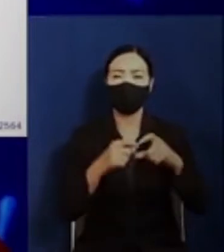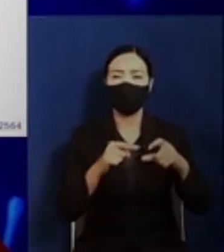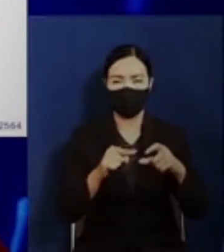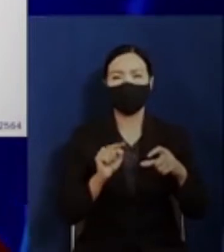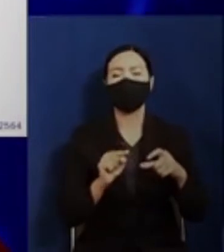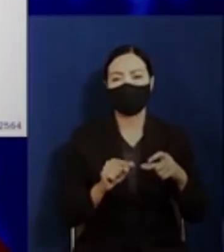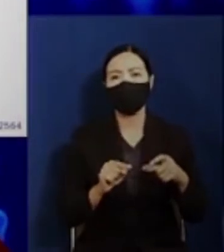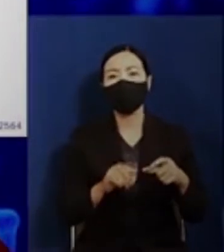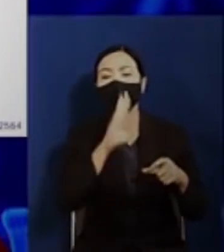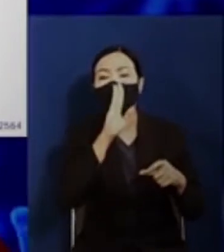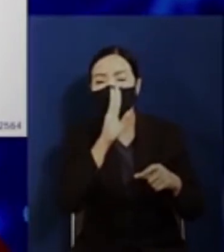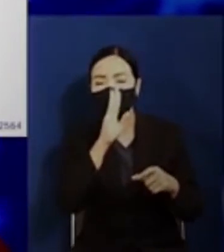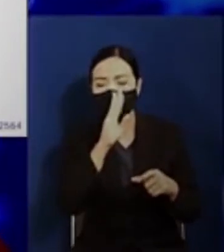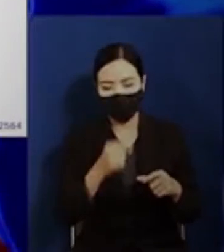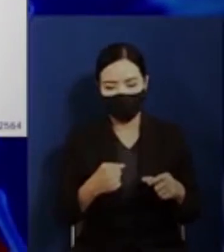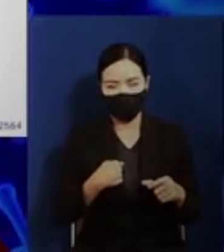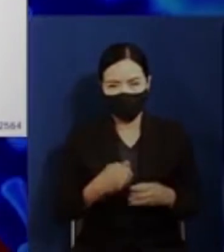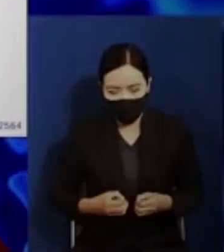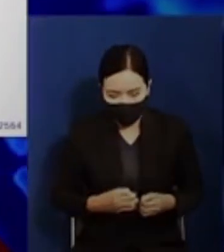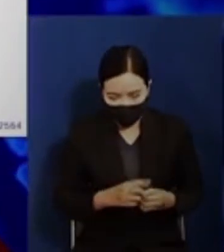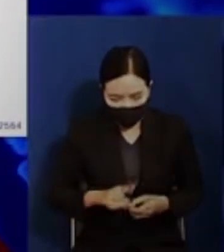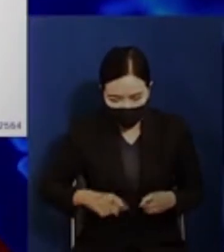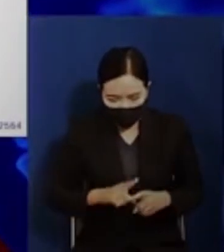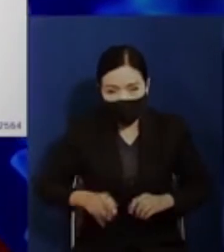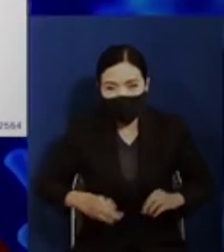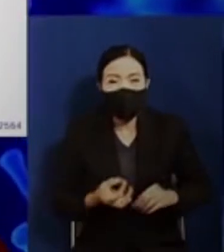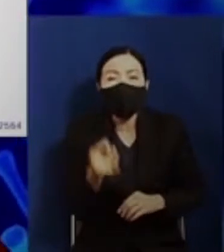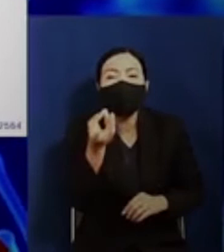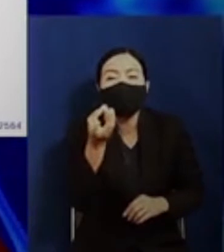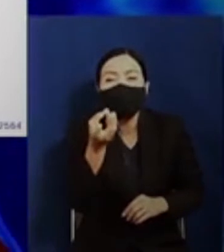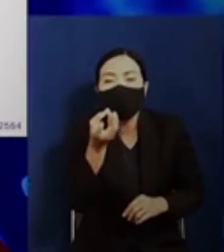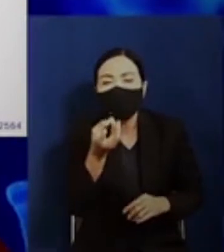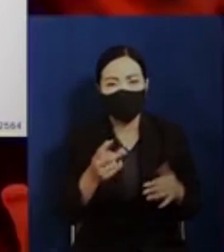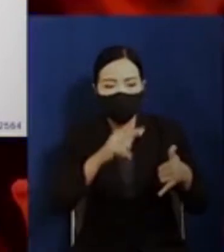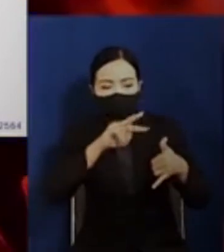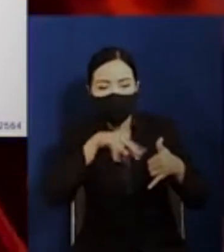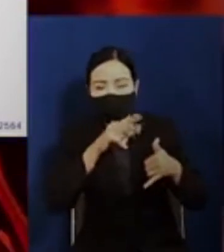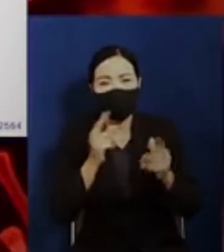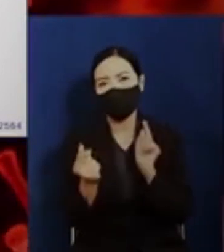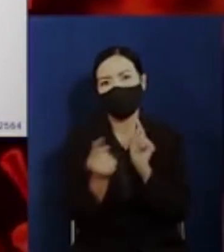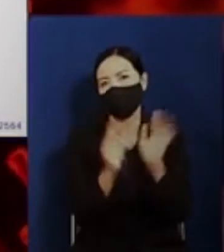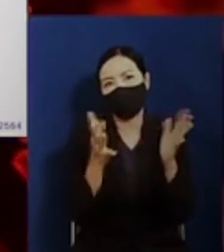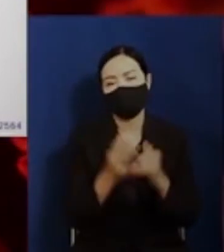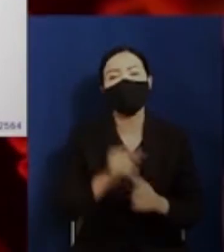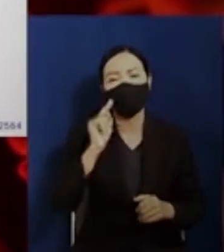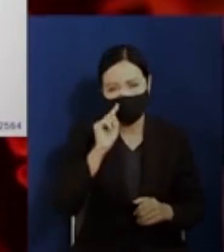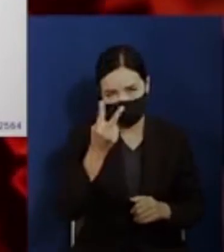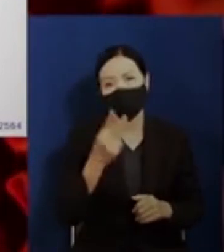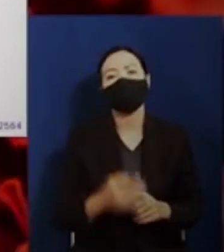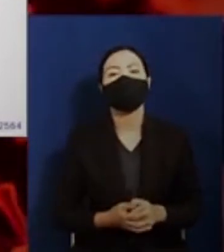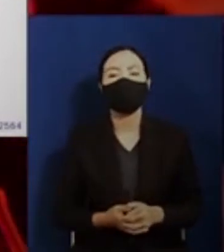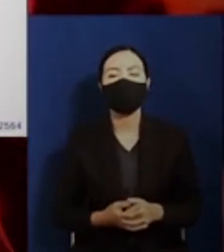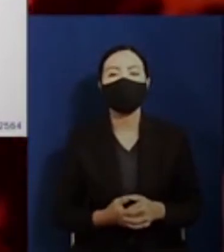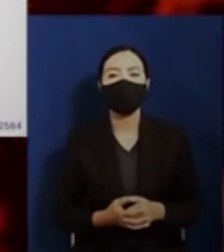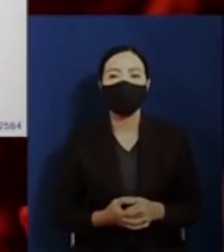ถ้าเชื้อไม่มากพอเนี่ยนะครับก็อาจจะตรวจไม่เจอนะครับเพราะฉะนั้นก็อาจจะต้องมีการตรวจซ้ำนะครับซึ่งเราแนะนำว่